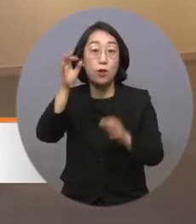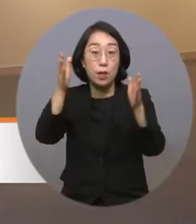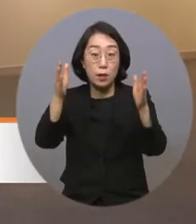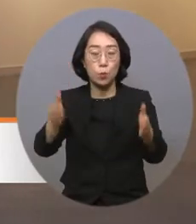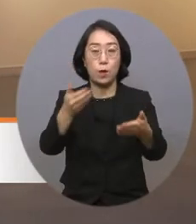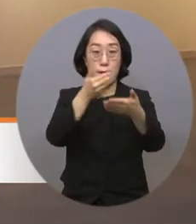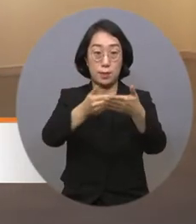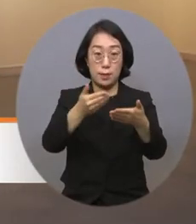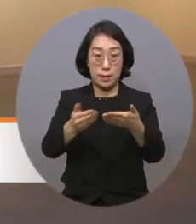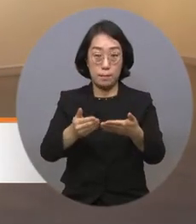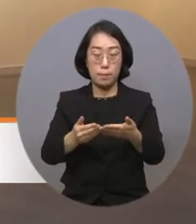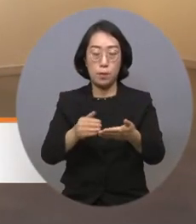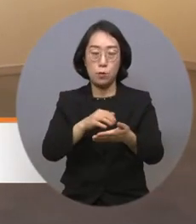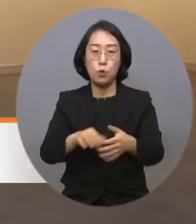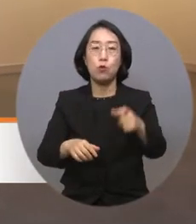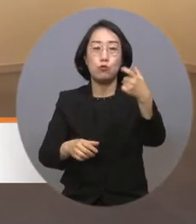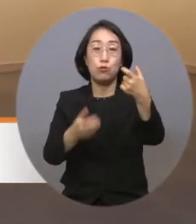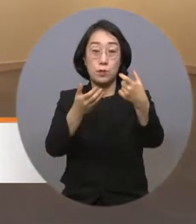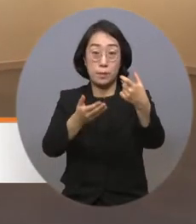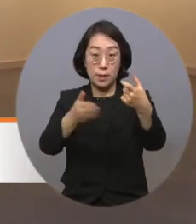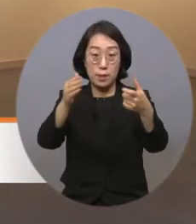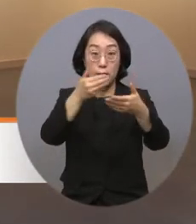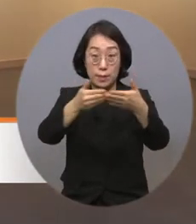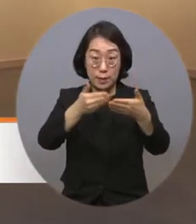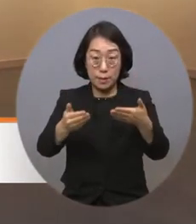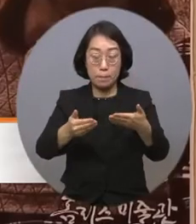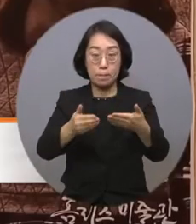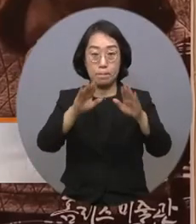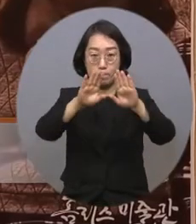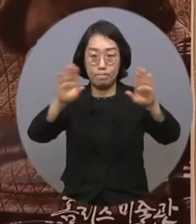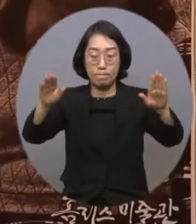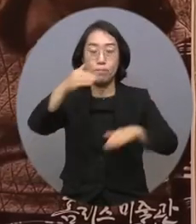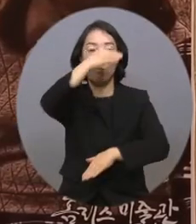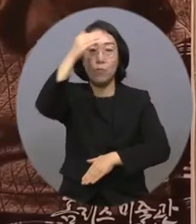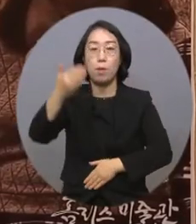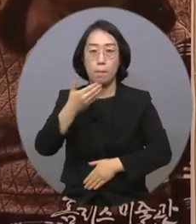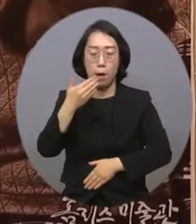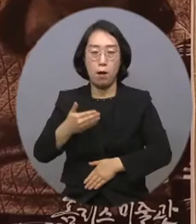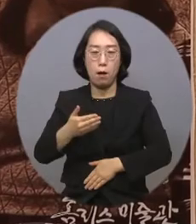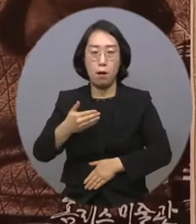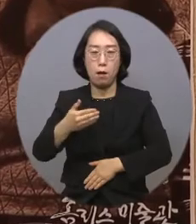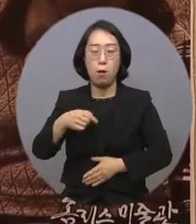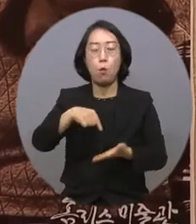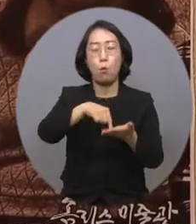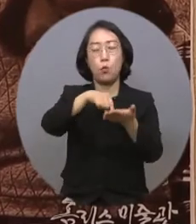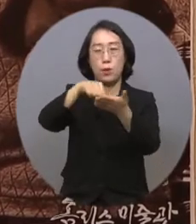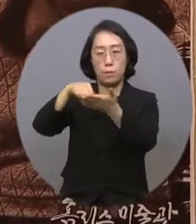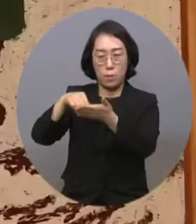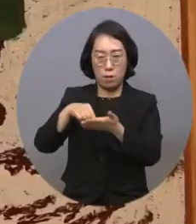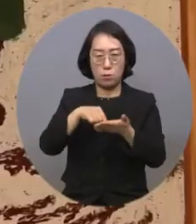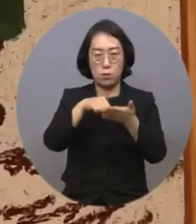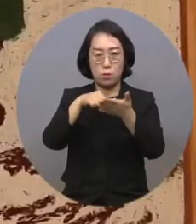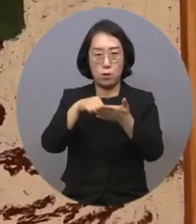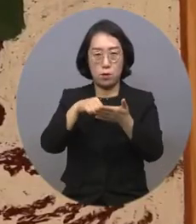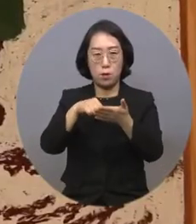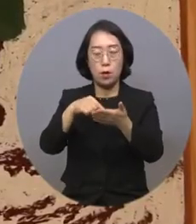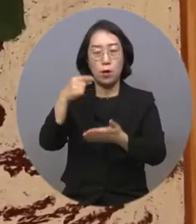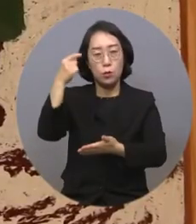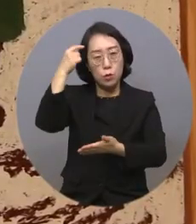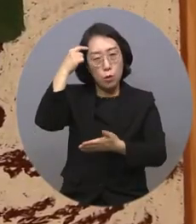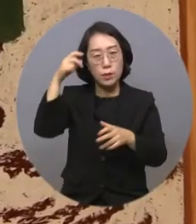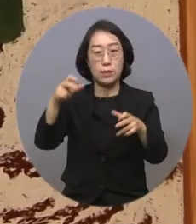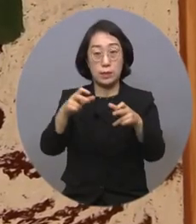그린 60여 점의 작품이 걸려 있습니다. 사회로부터 고립된 채 살아온 정신장애를